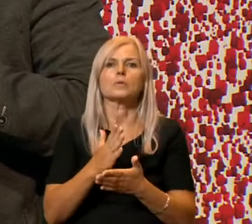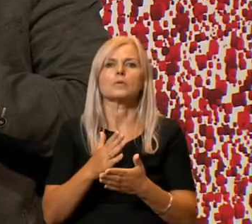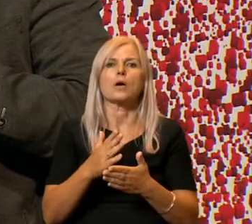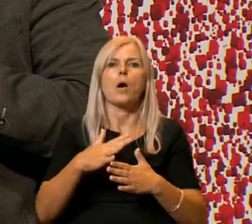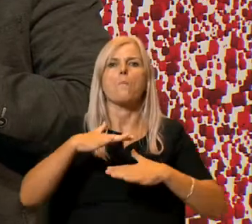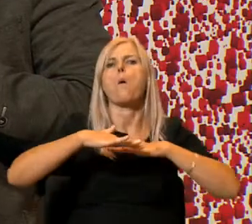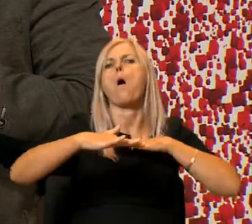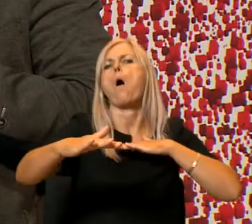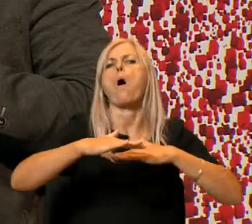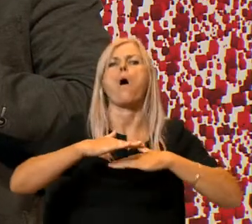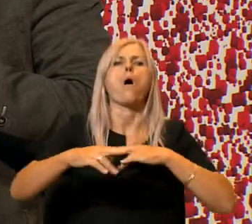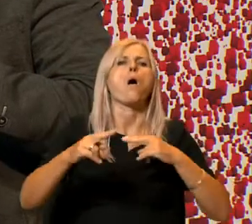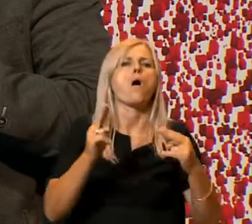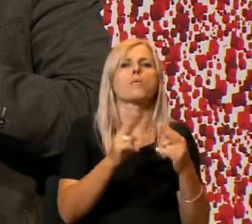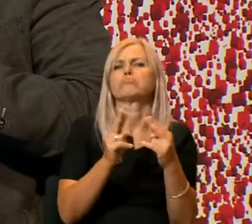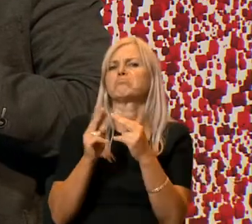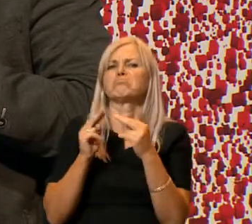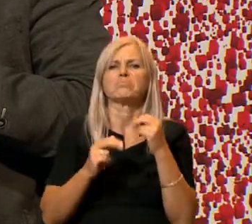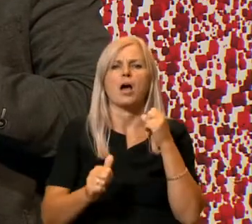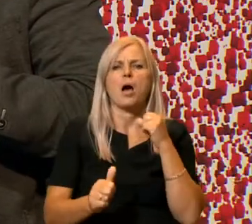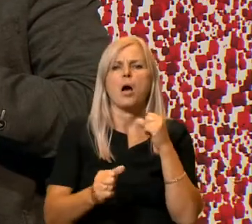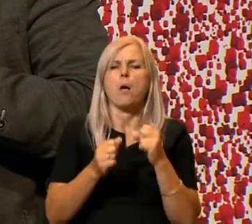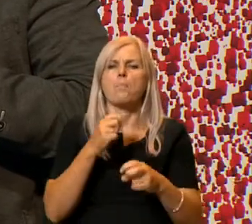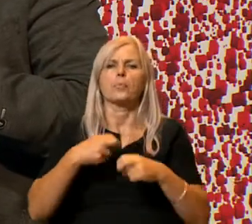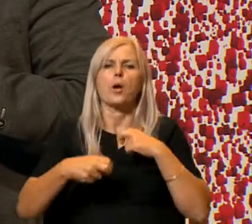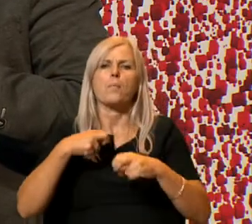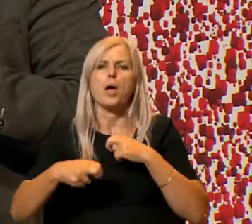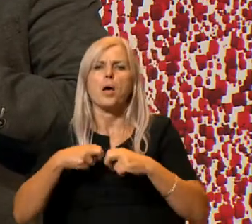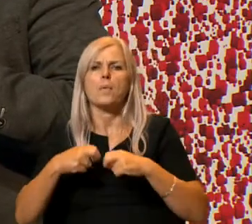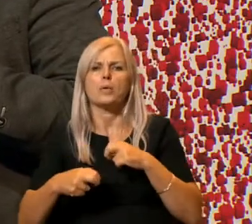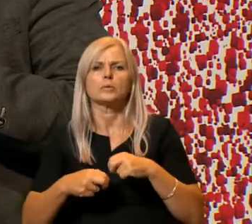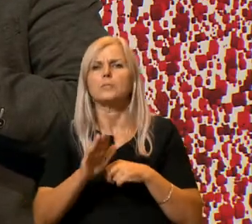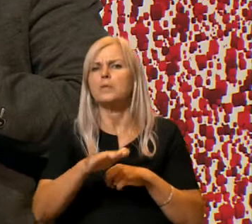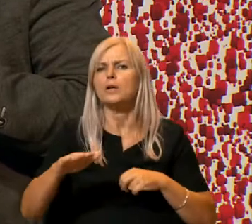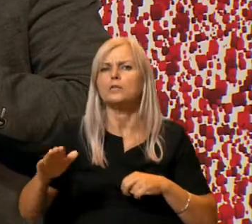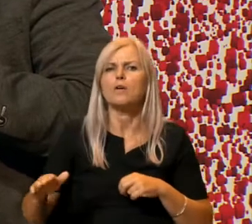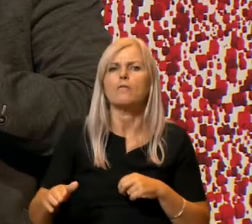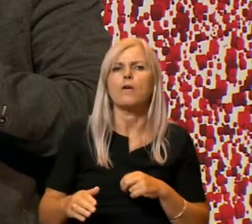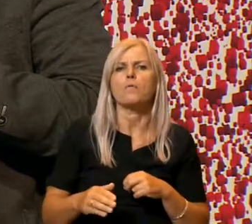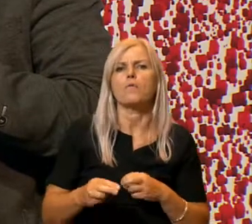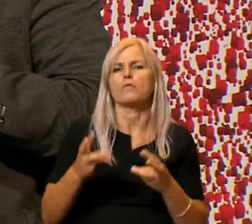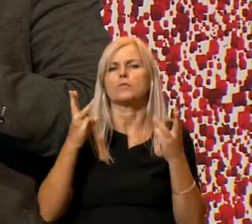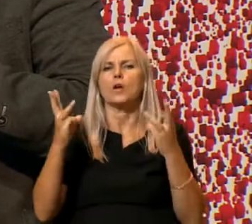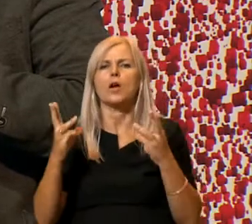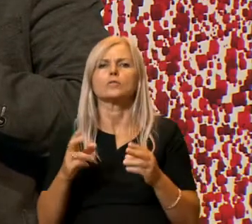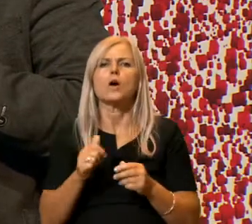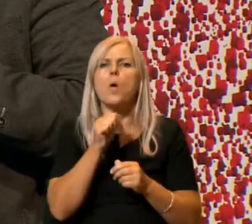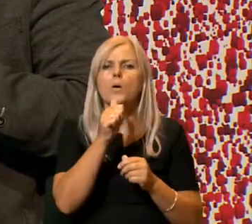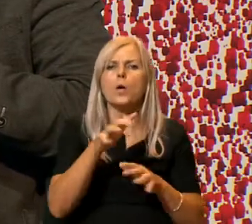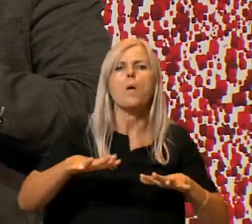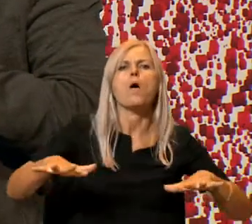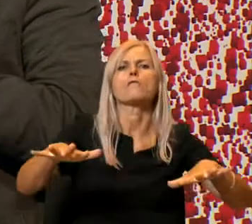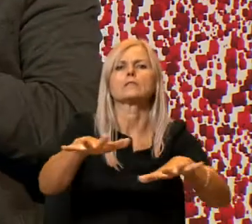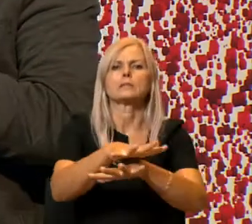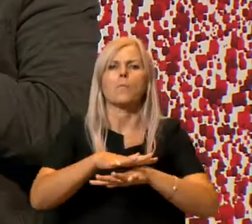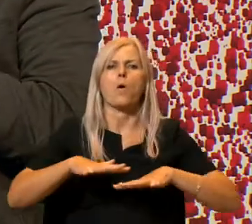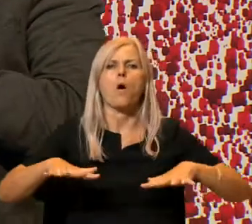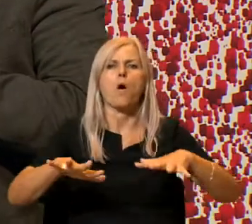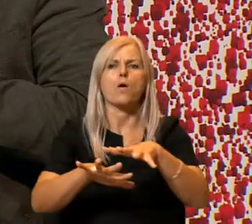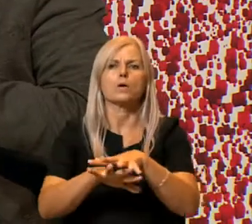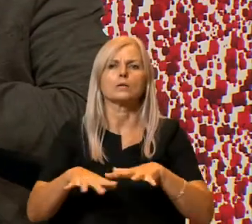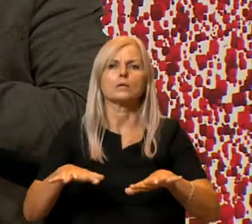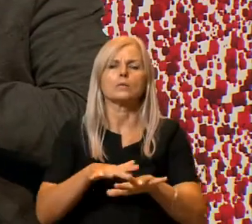konfliktu pomiędzy narodowymi interesami. Powinna być Europą responsywną i